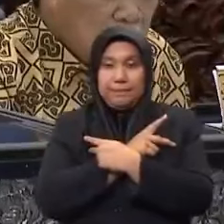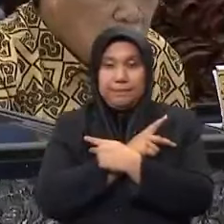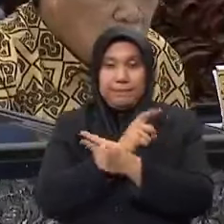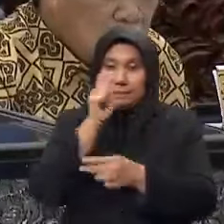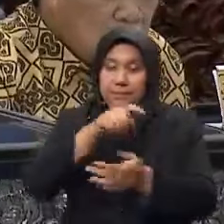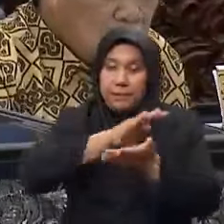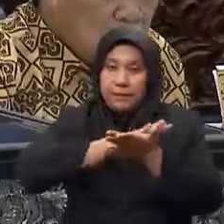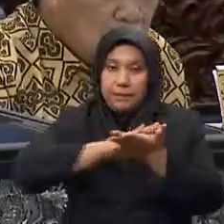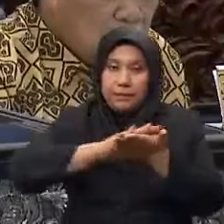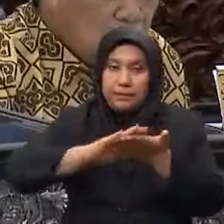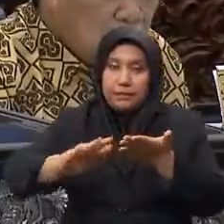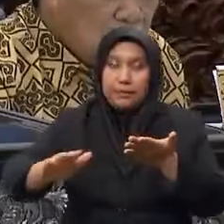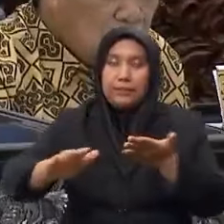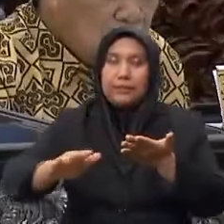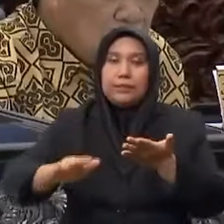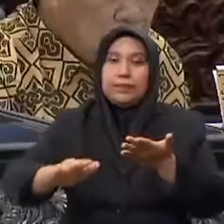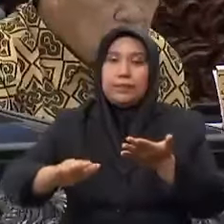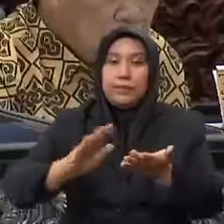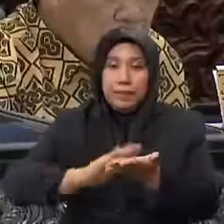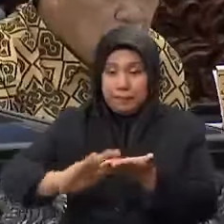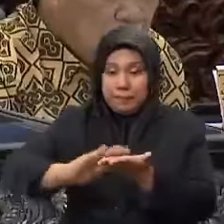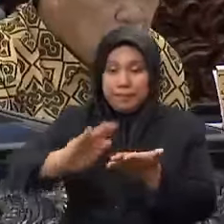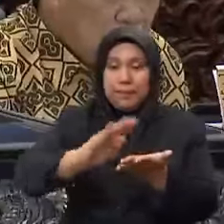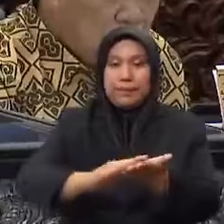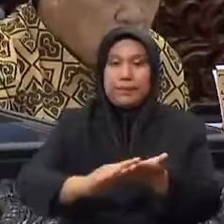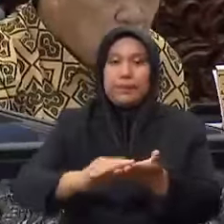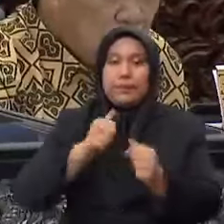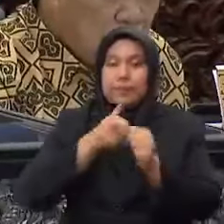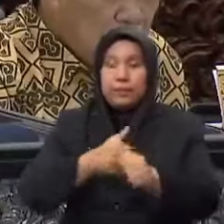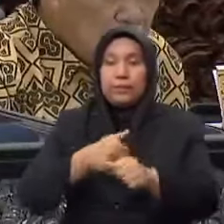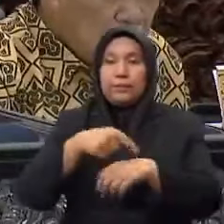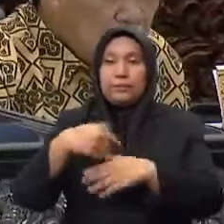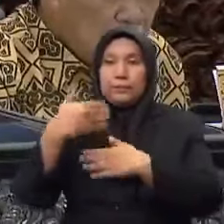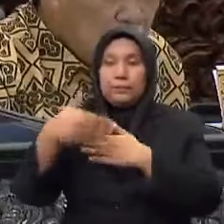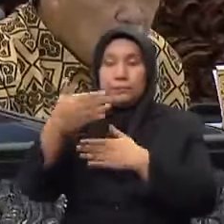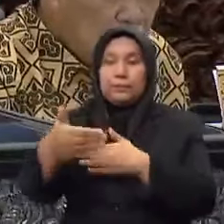dibersihkan dan dikemaskini daripada satu masa ke satu masa. Sebab itu,